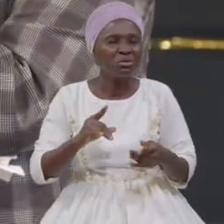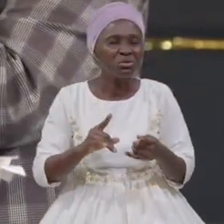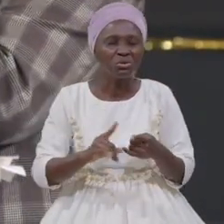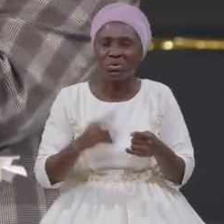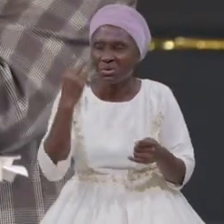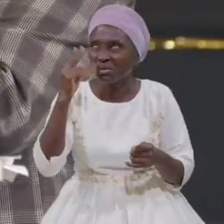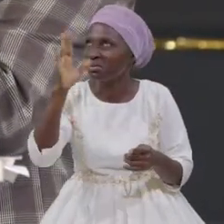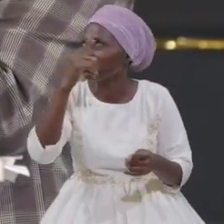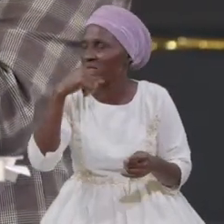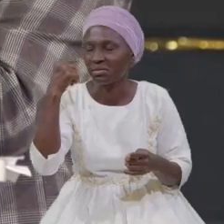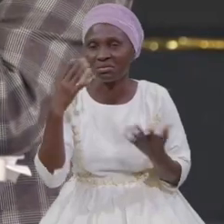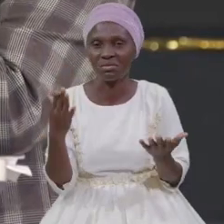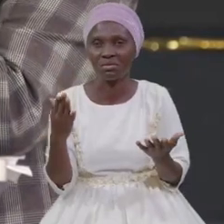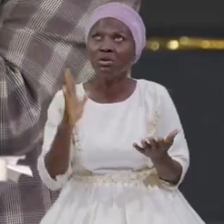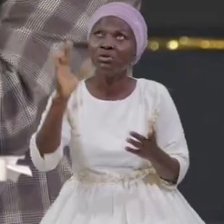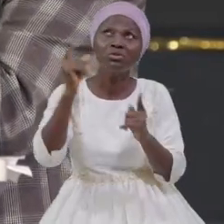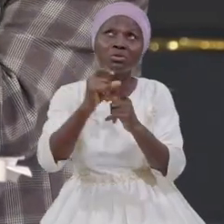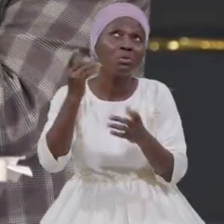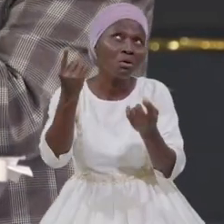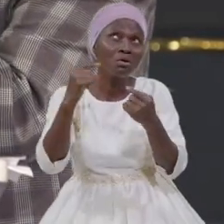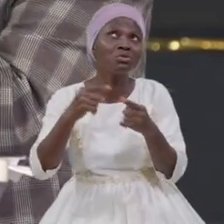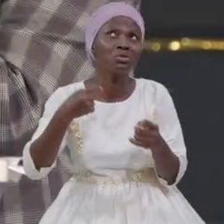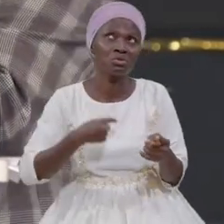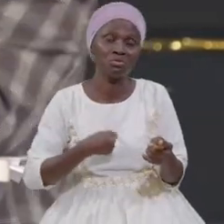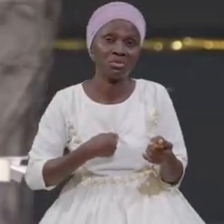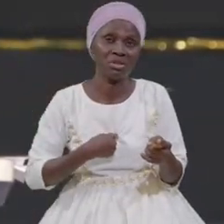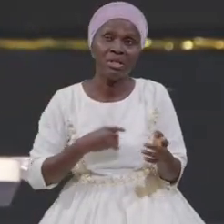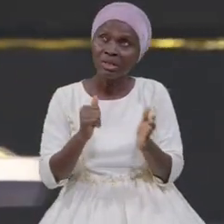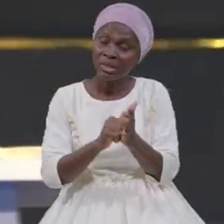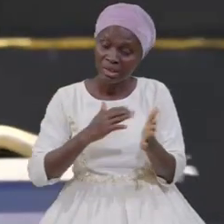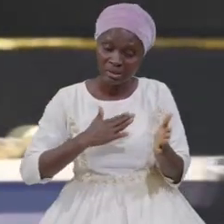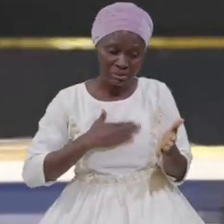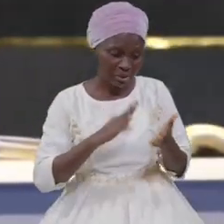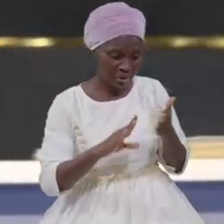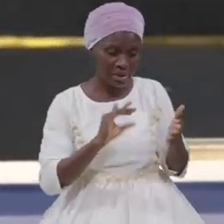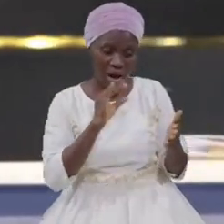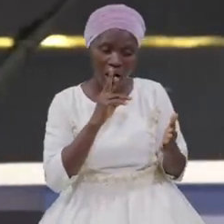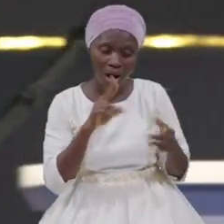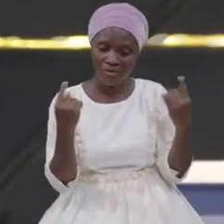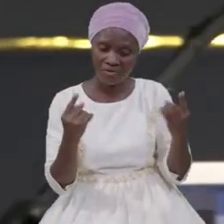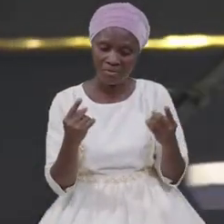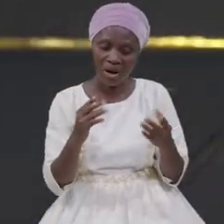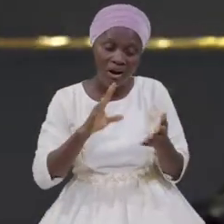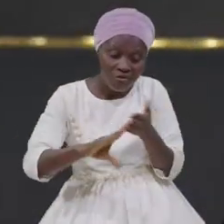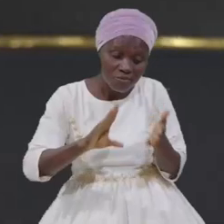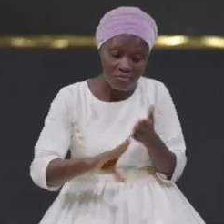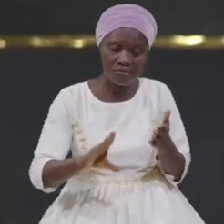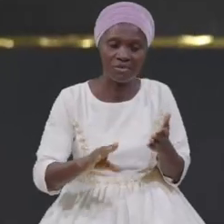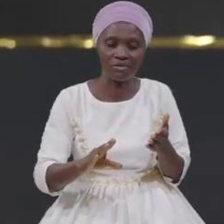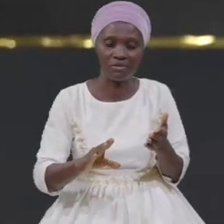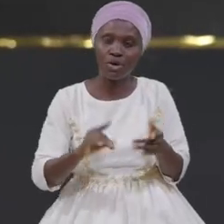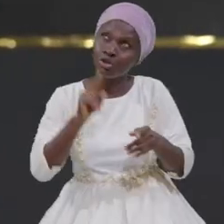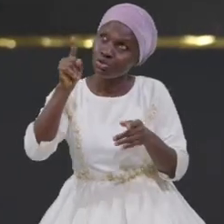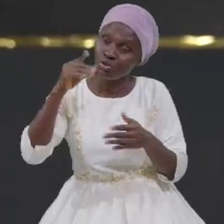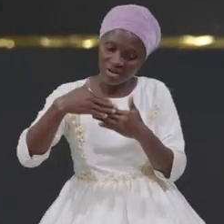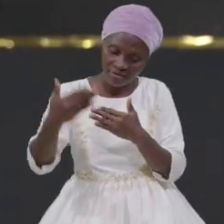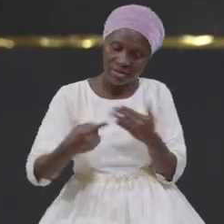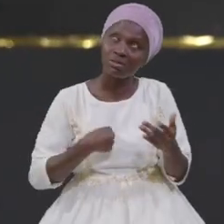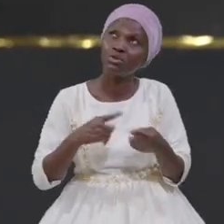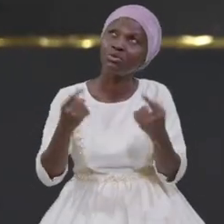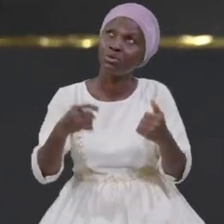me parvenant. Me disant que mes péchés sont pardonnés. Mais tu m'as invité à venir. Et je suis